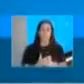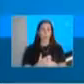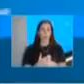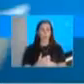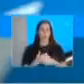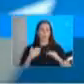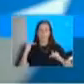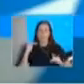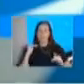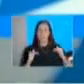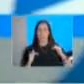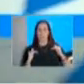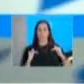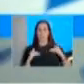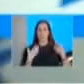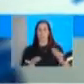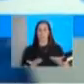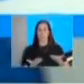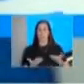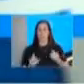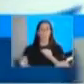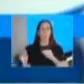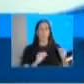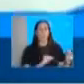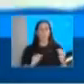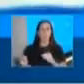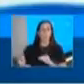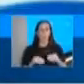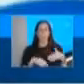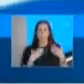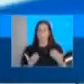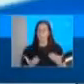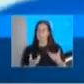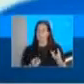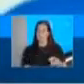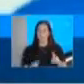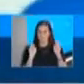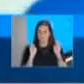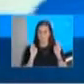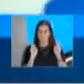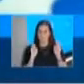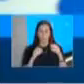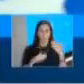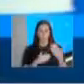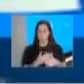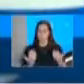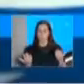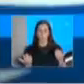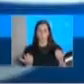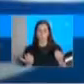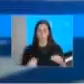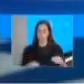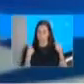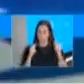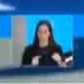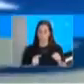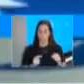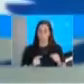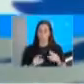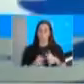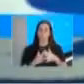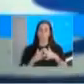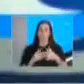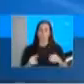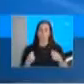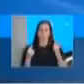דבר לצמצם פערים, נועד לאפשר מוביליות חברתית ולתת מתן הזדמנויות, בסופו של דבר החינוך הזה מגדיל